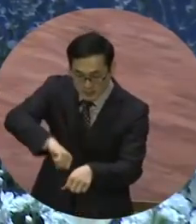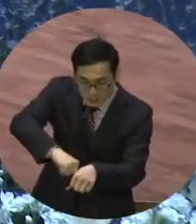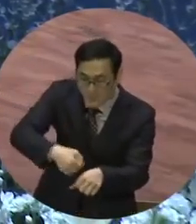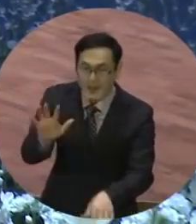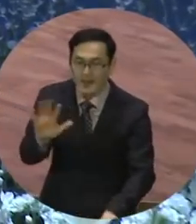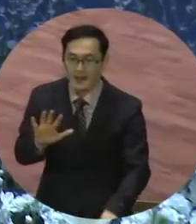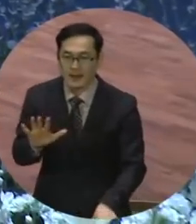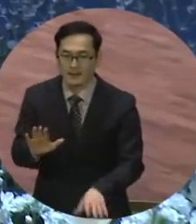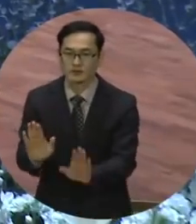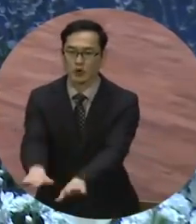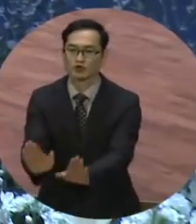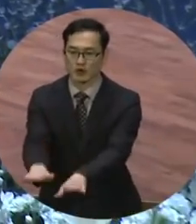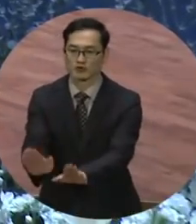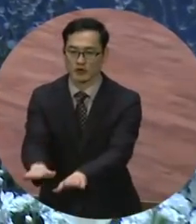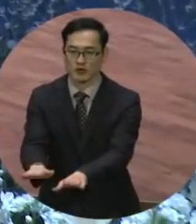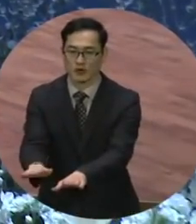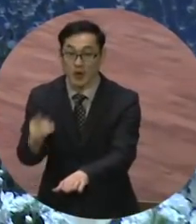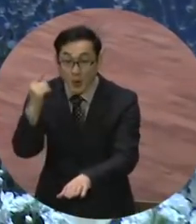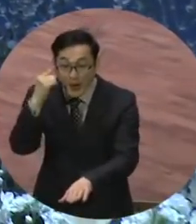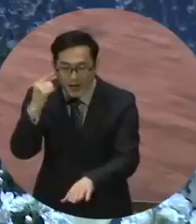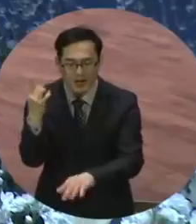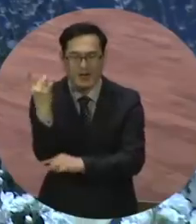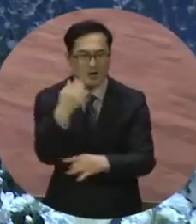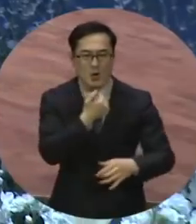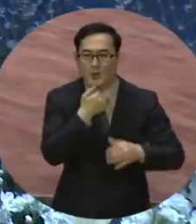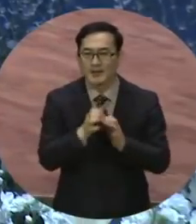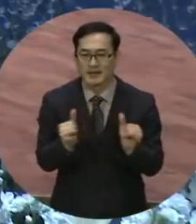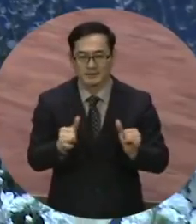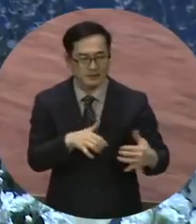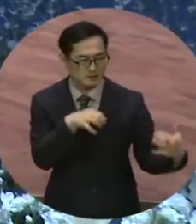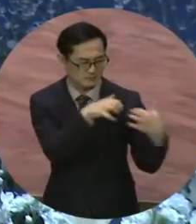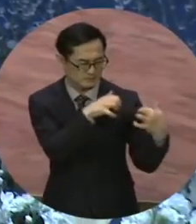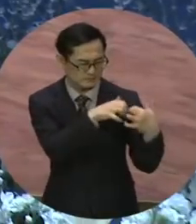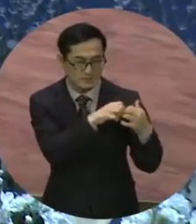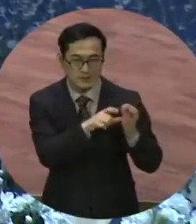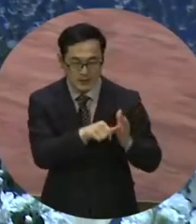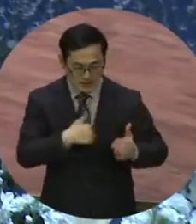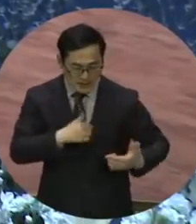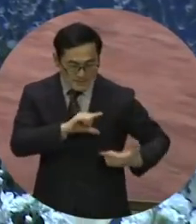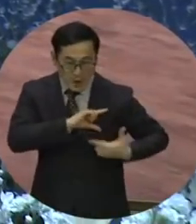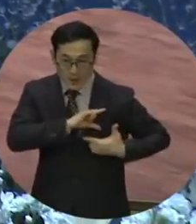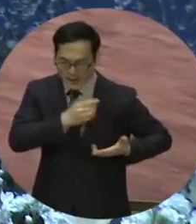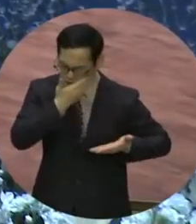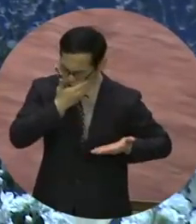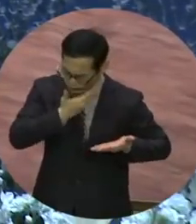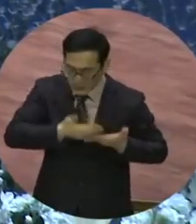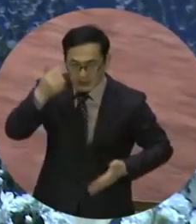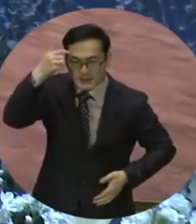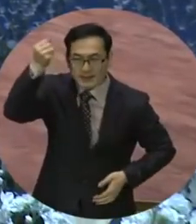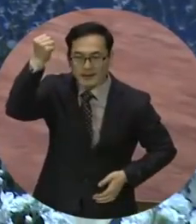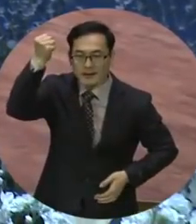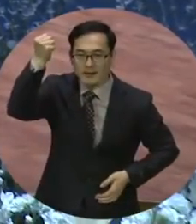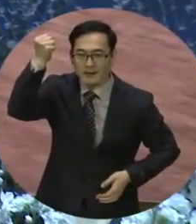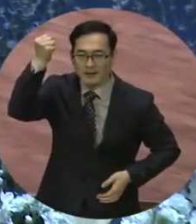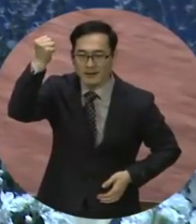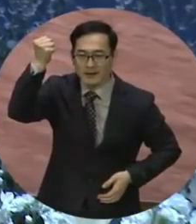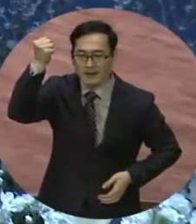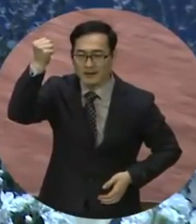왜냐하면 로마인들은요 명예를 생명같이 여기요. 로마인들은 명예를 생명같이 여기기